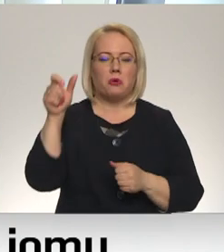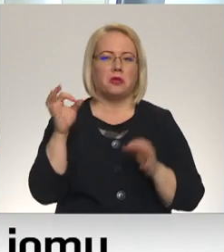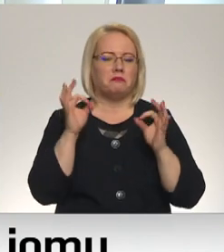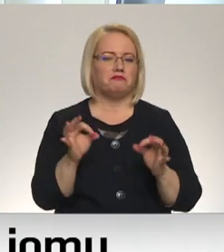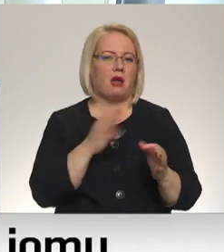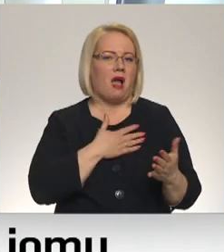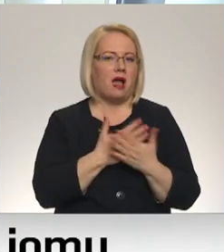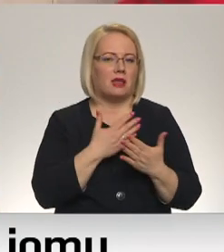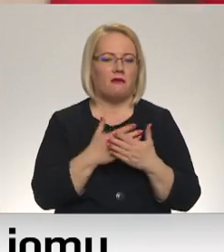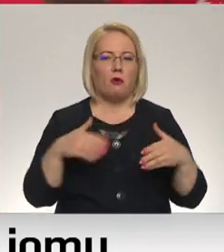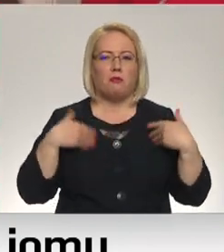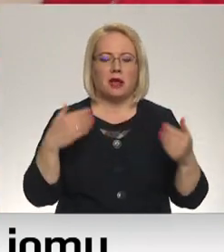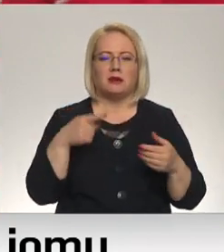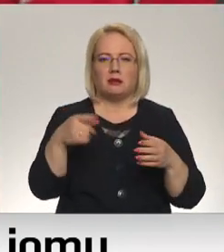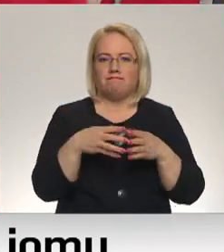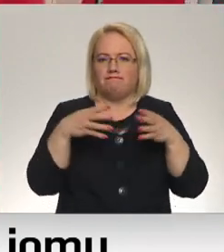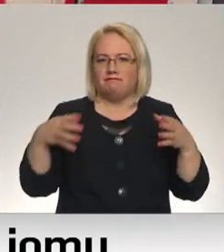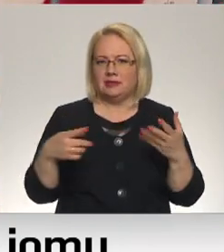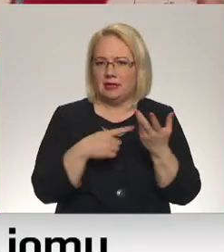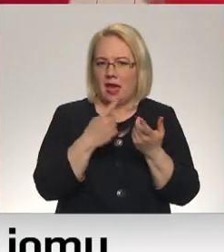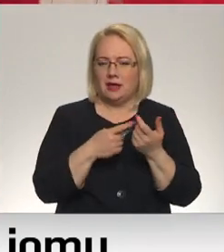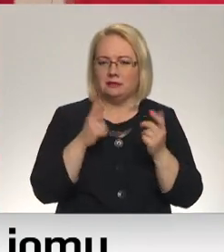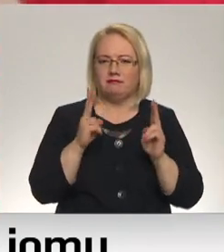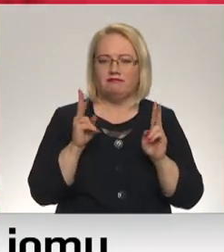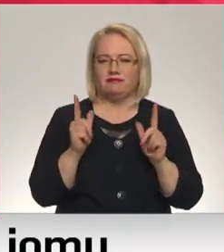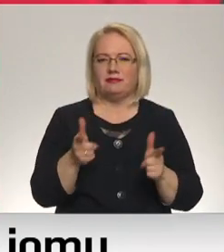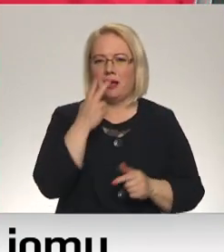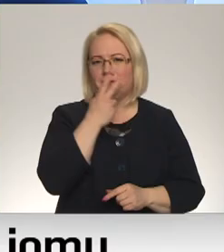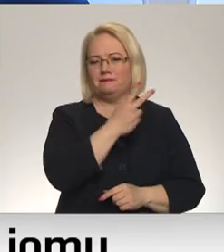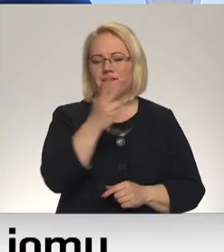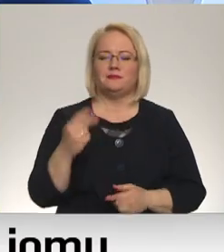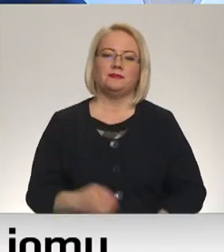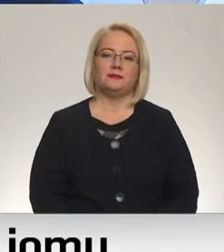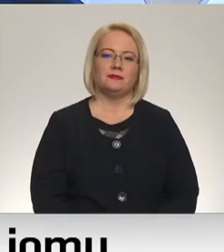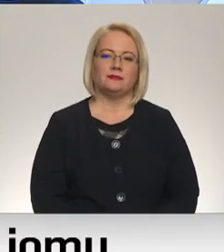un ir priecīgi redzēt tik lielu ēnotāju skaitu. Kārlis Miksons, Ivans Milovs, Latvijas televīzija.